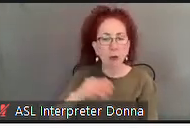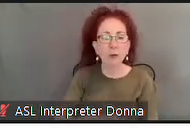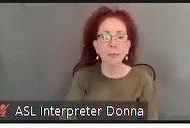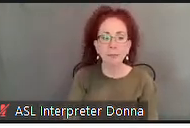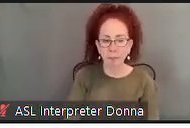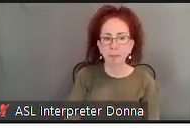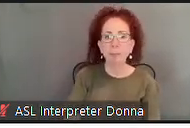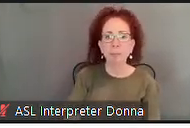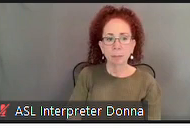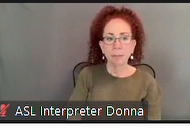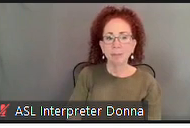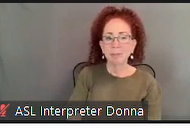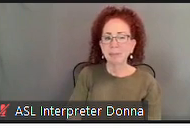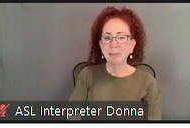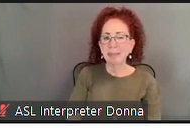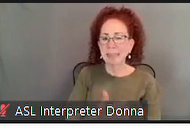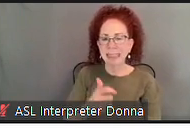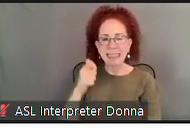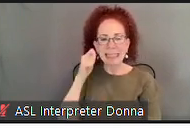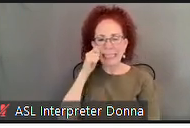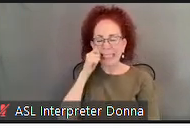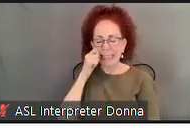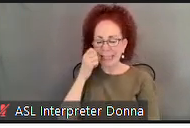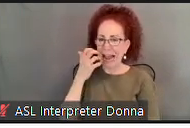体温会下降。